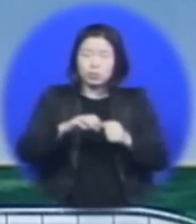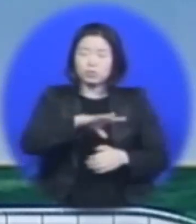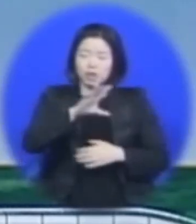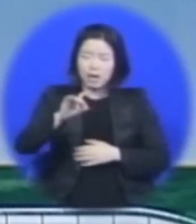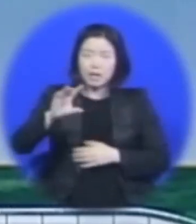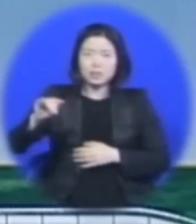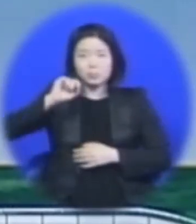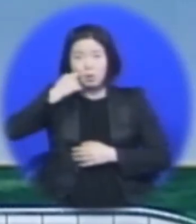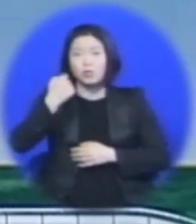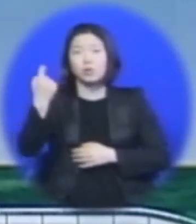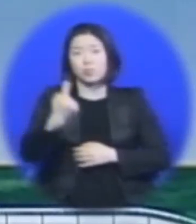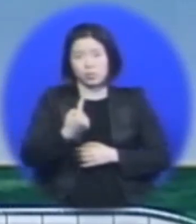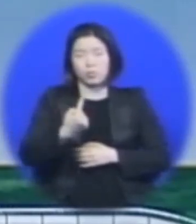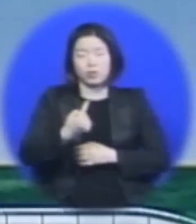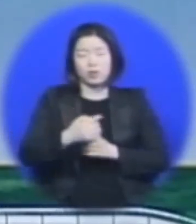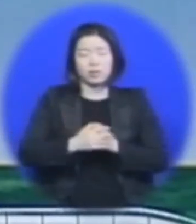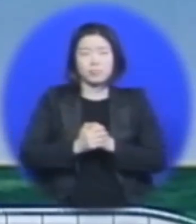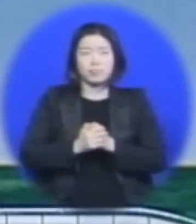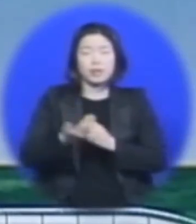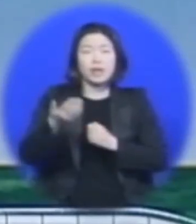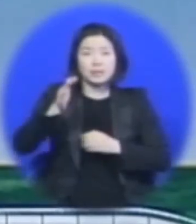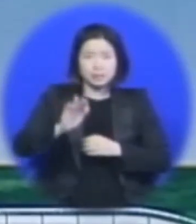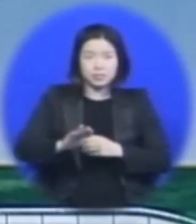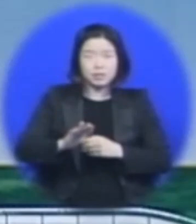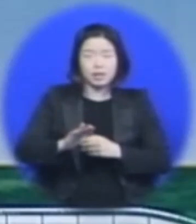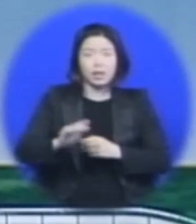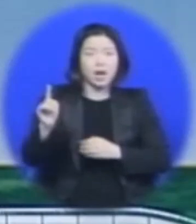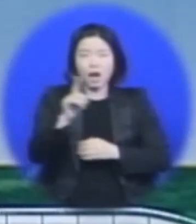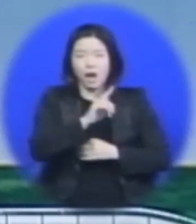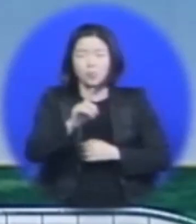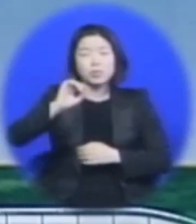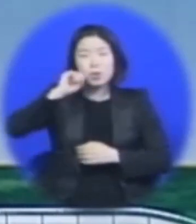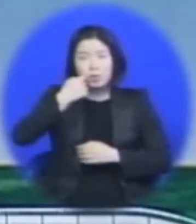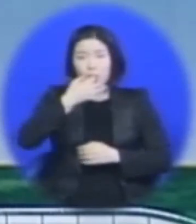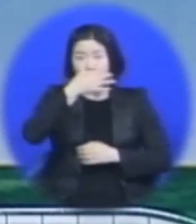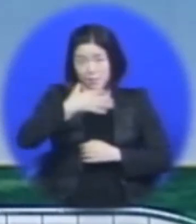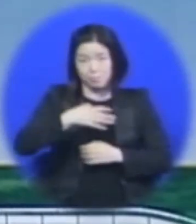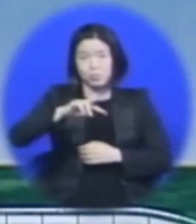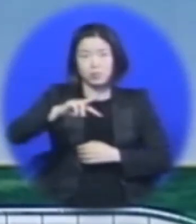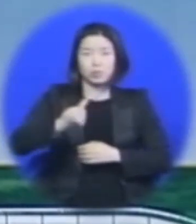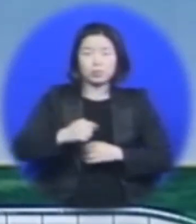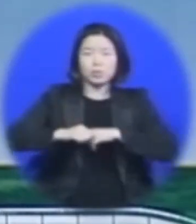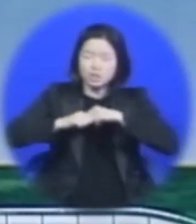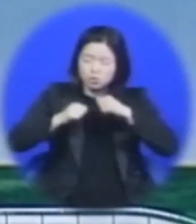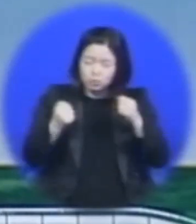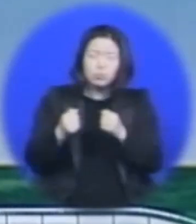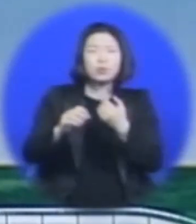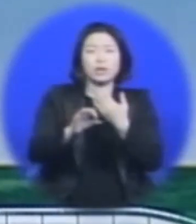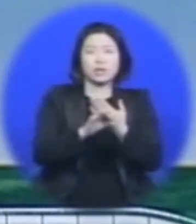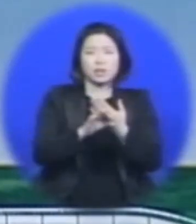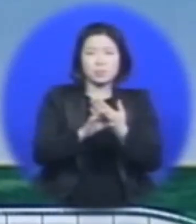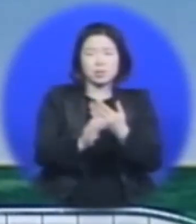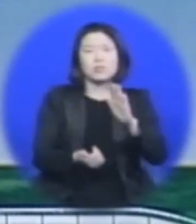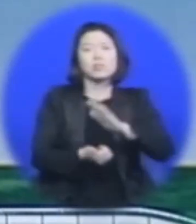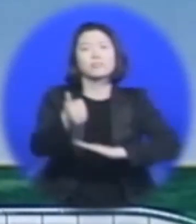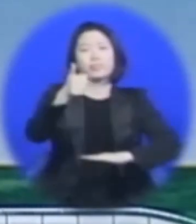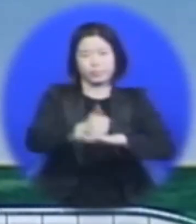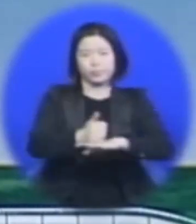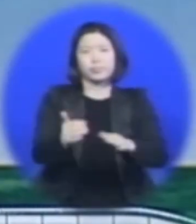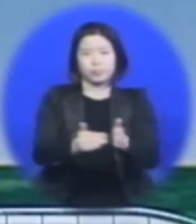가져오기도 합니다 그러나 아무리 어렵고 힘들어도 순종했다 성공인